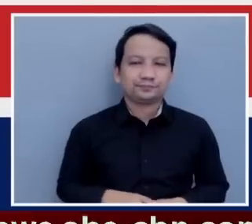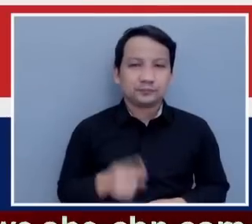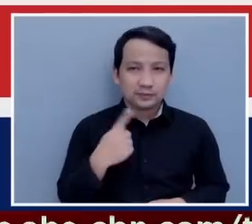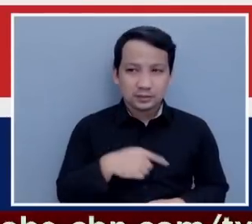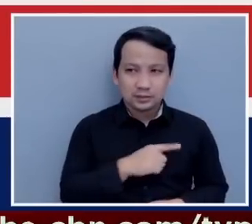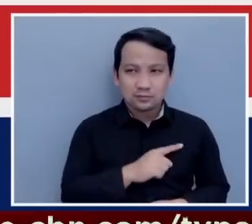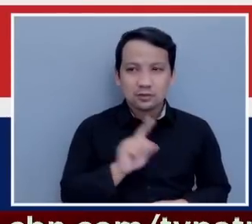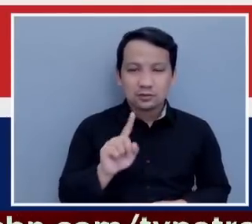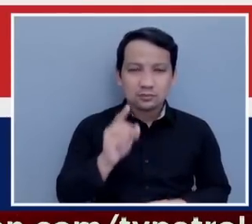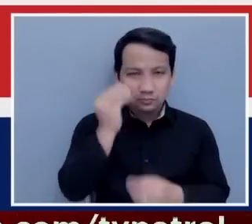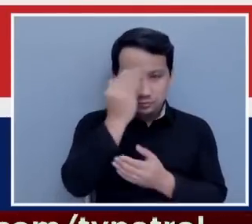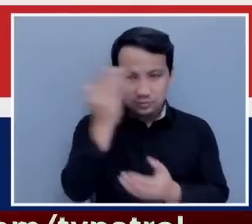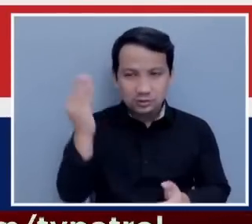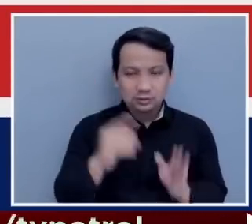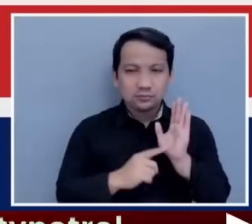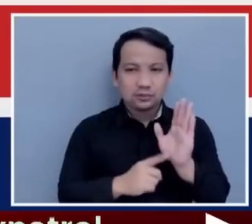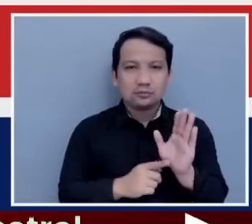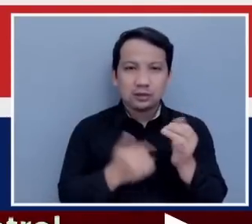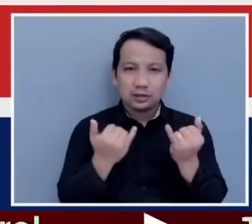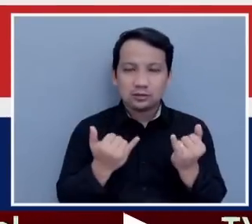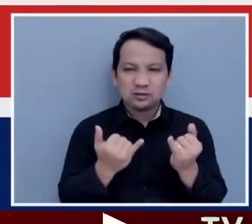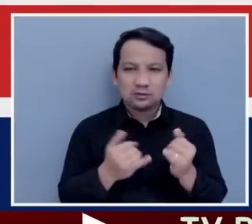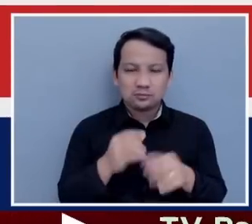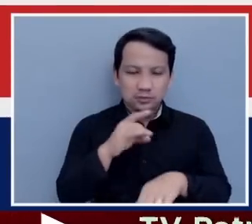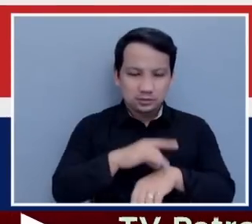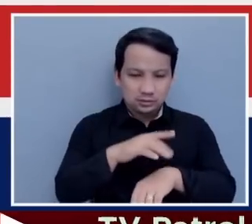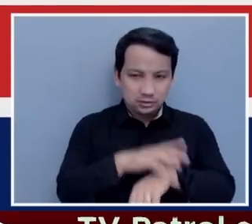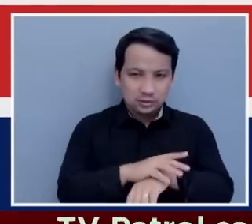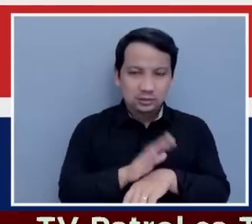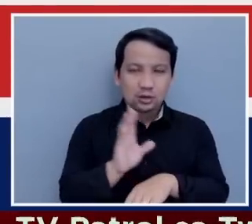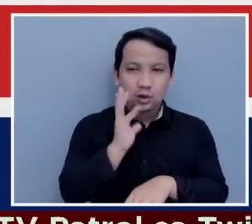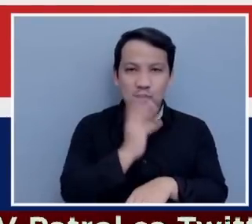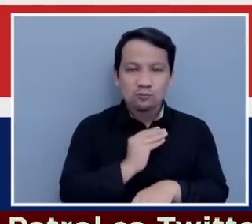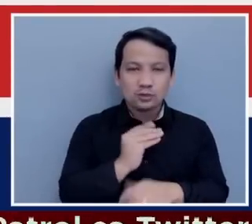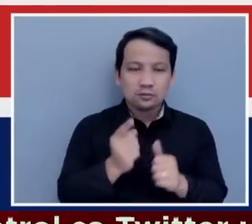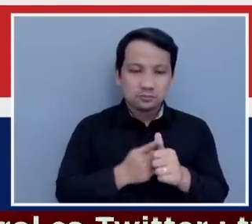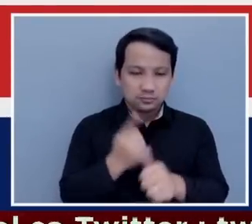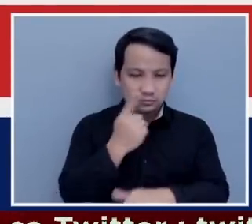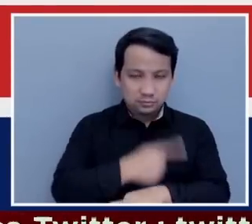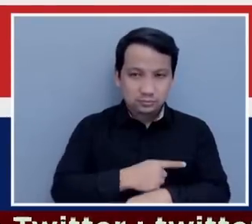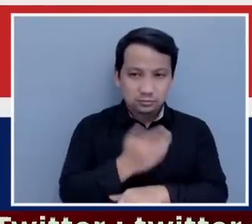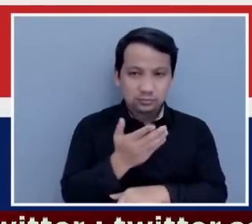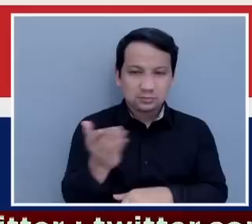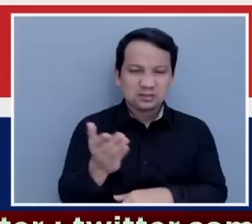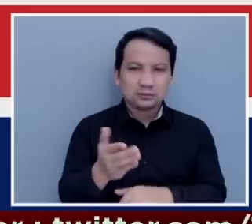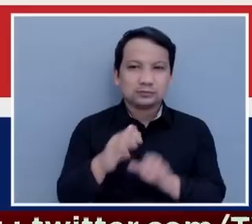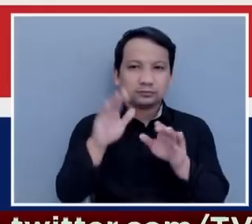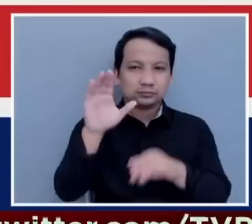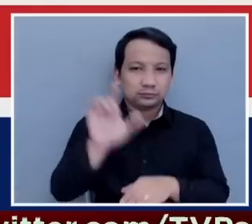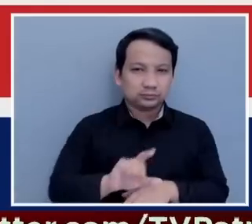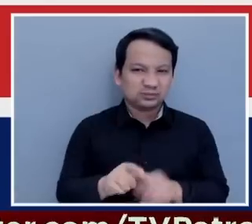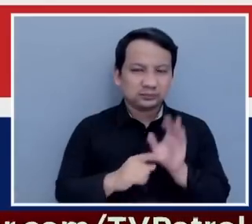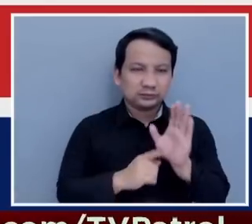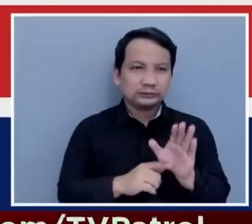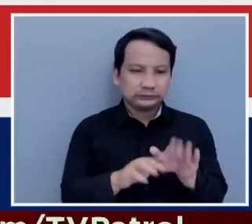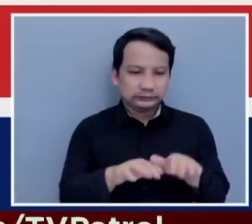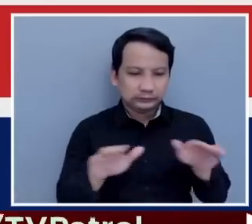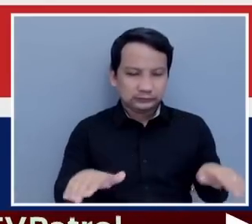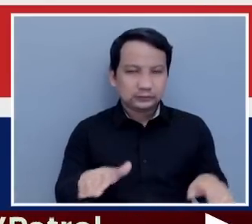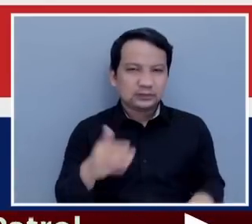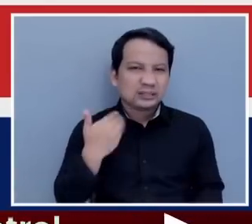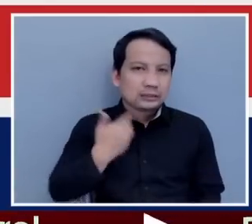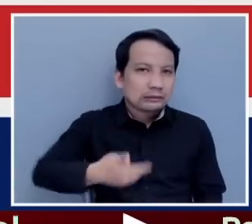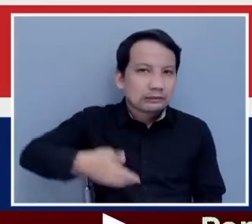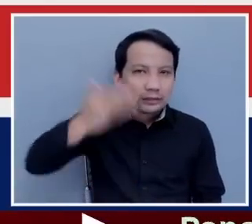na very prominent sa dengue is unang araw pa lang, bagsak na yung bata. Mataas ang